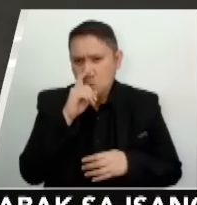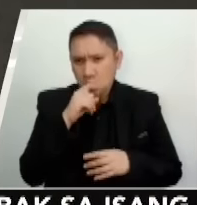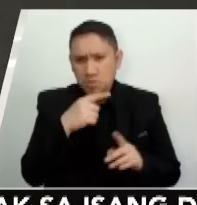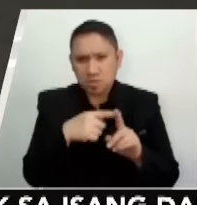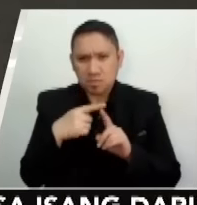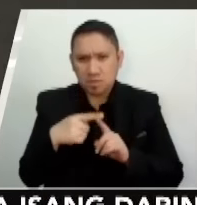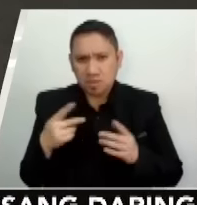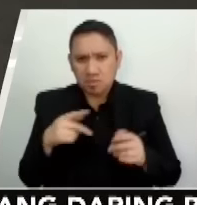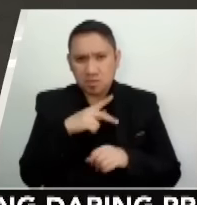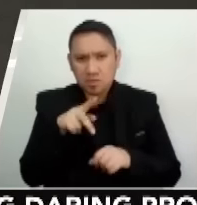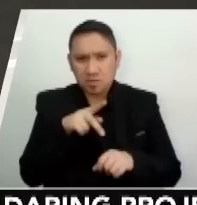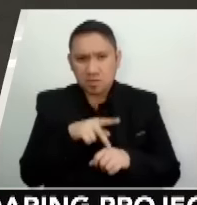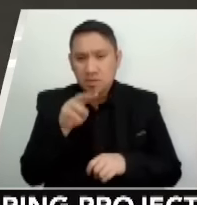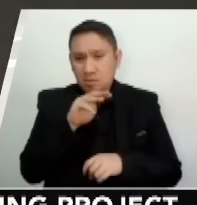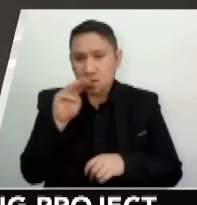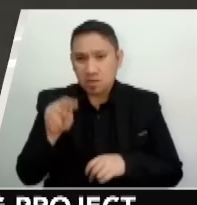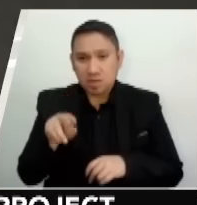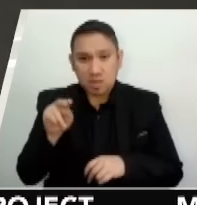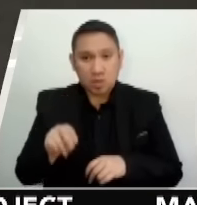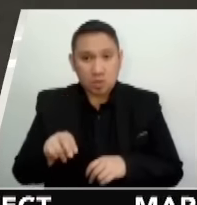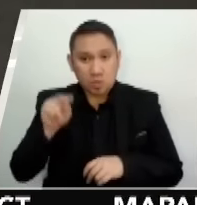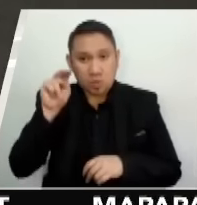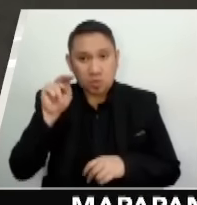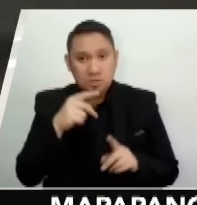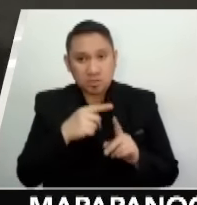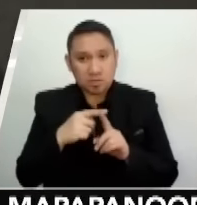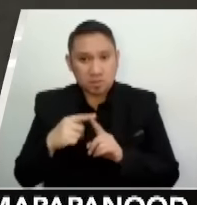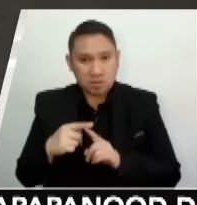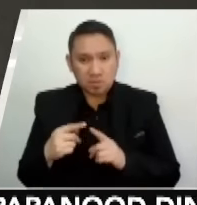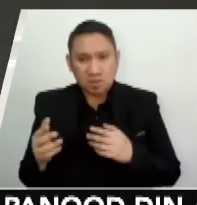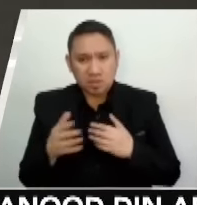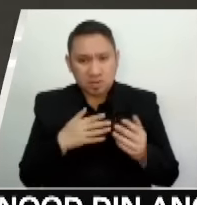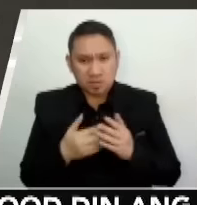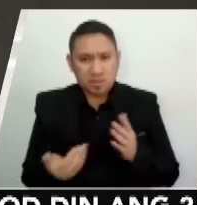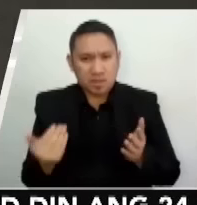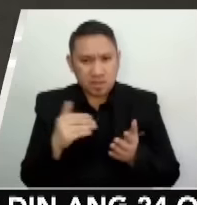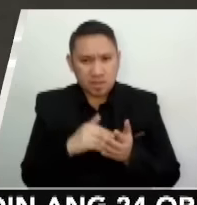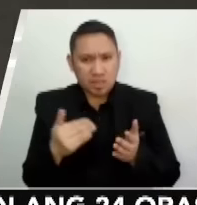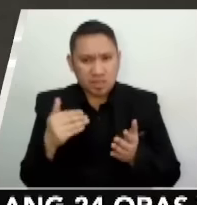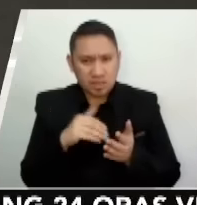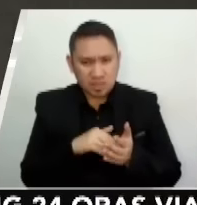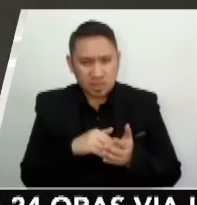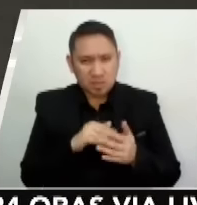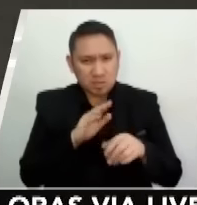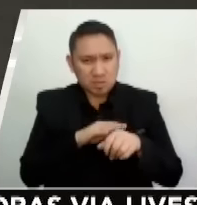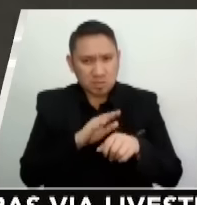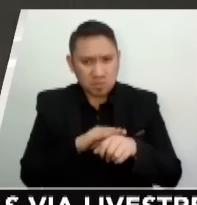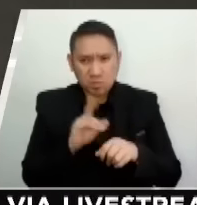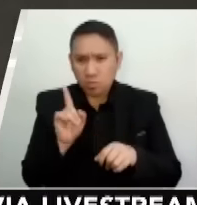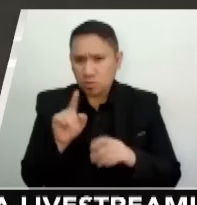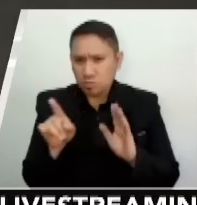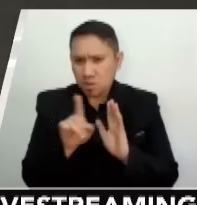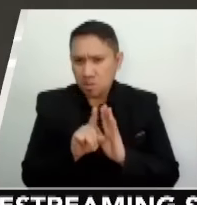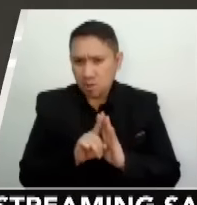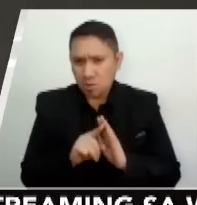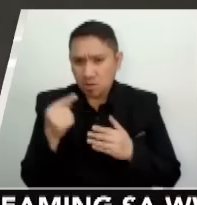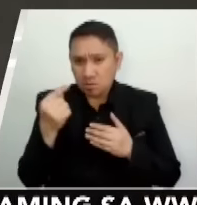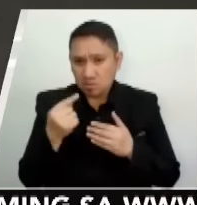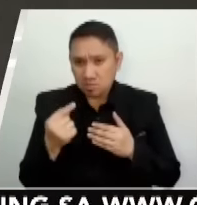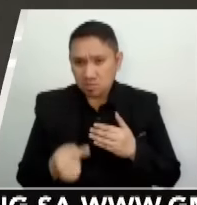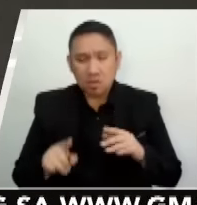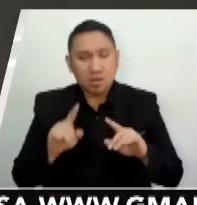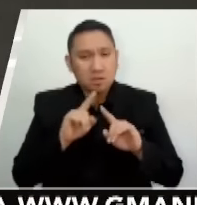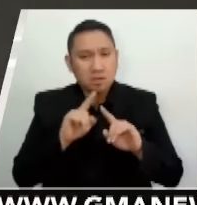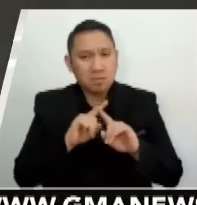Manila North Cemetery. Sa kabila ng paulit-ulit na paalala kung anong mga bawal ipasok sa sementeryo, marami pa rin mga